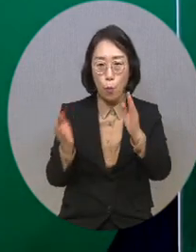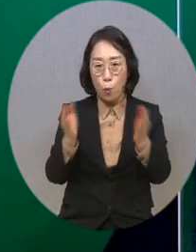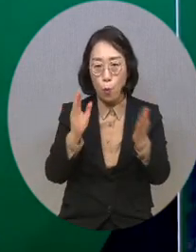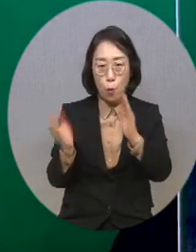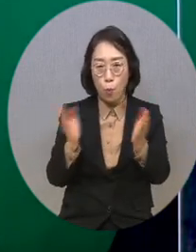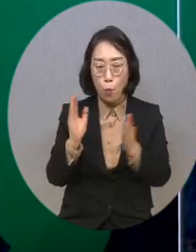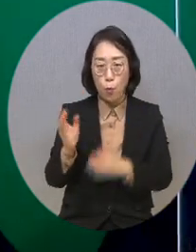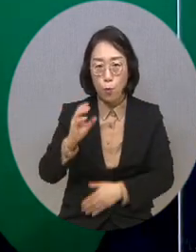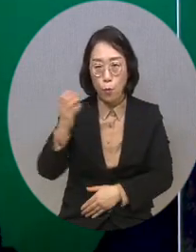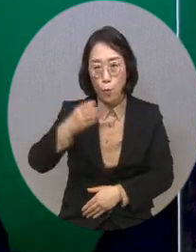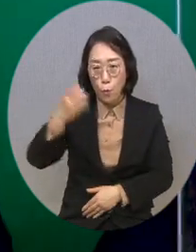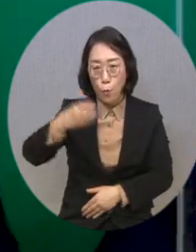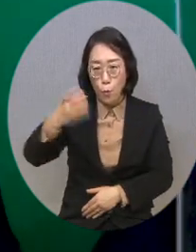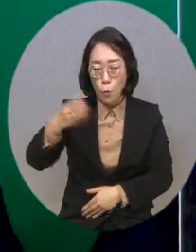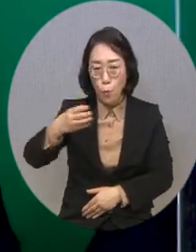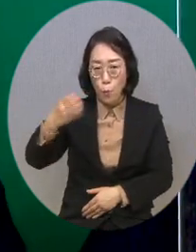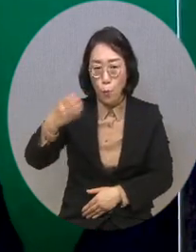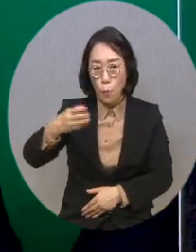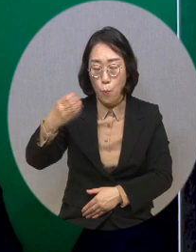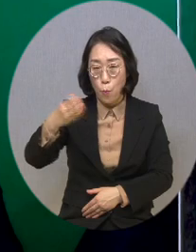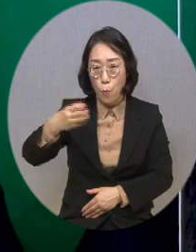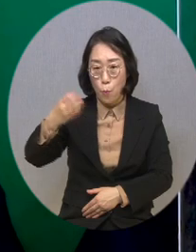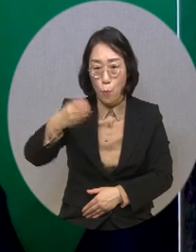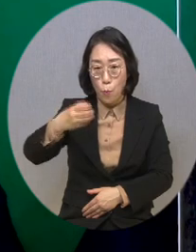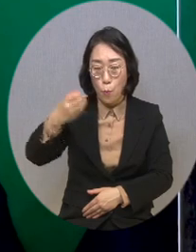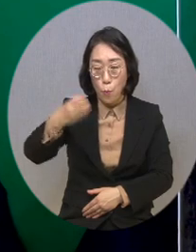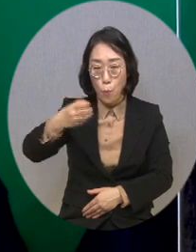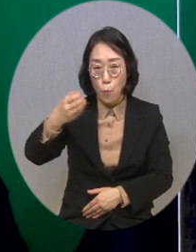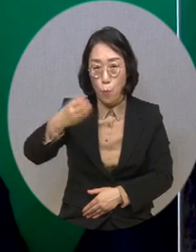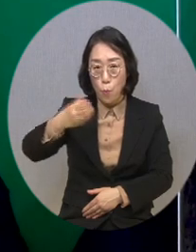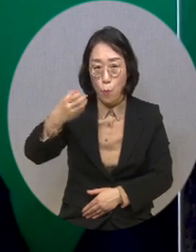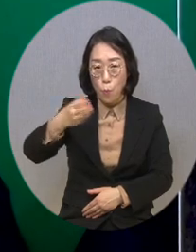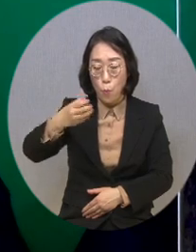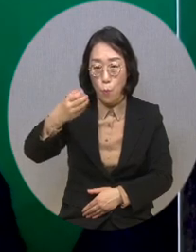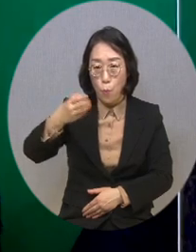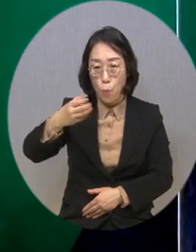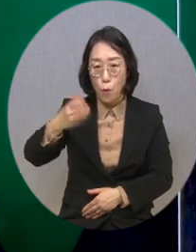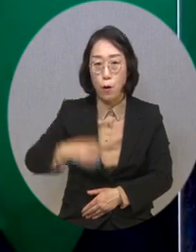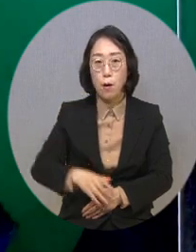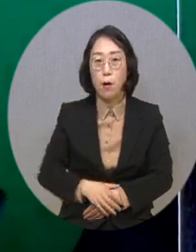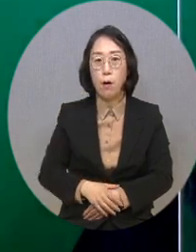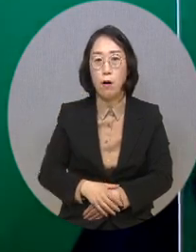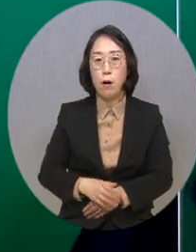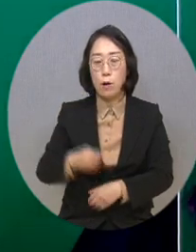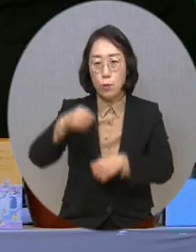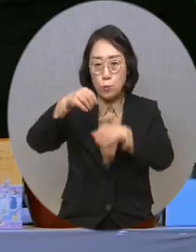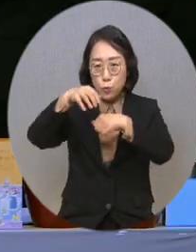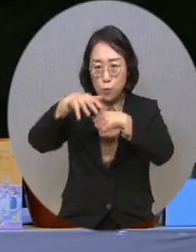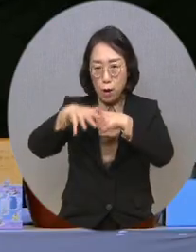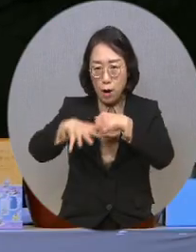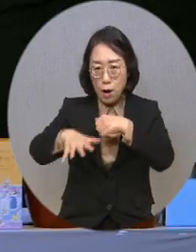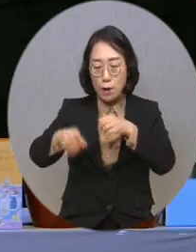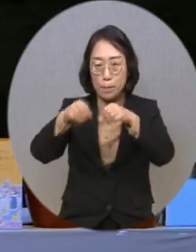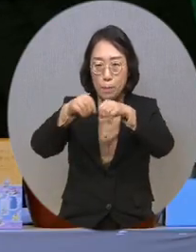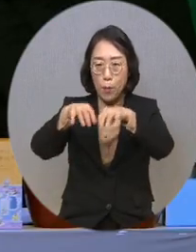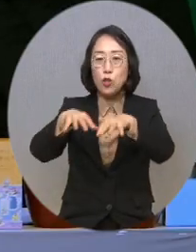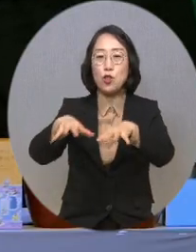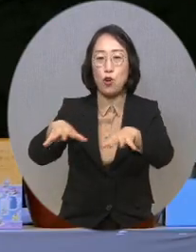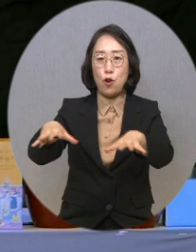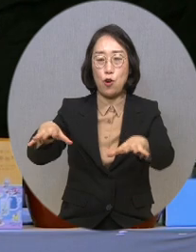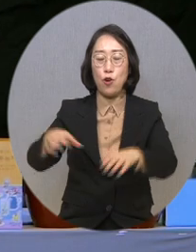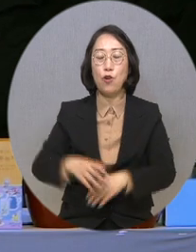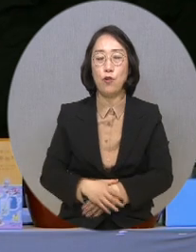쉐키. 야, 이렇게 흔들기만 하면. 야, 이거 아이디어 작품. 아, 이렇게 되면 이제 녹차가 쫙